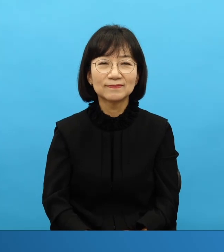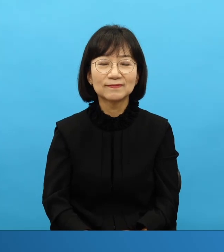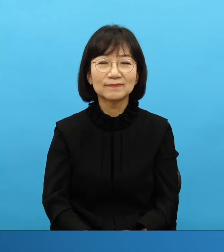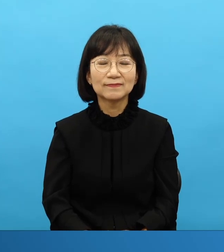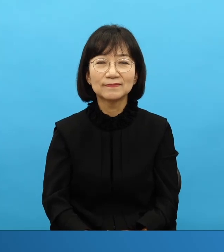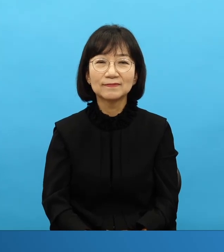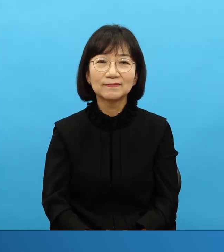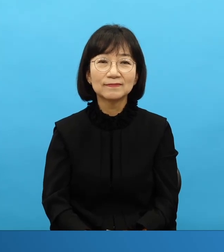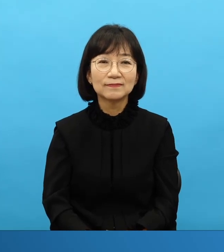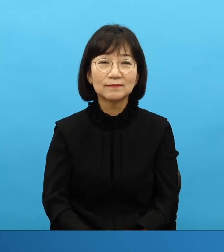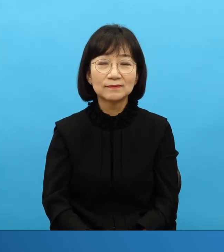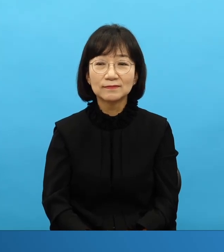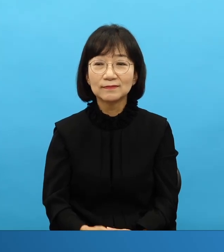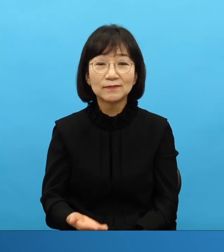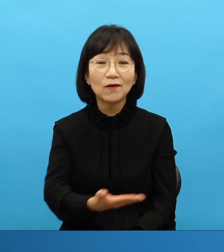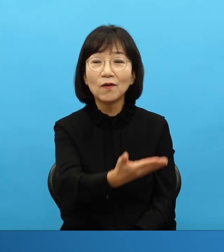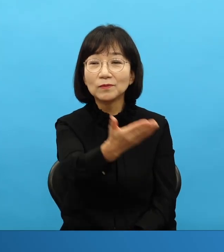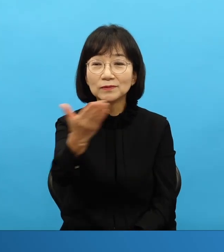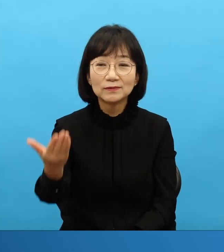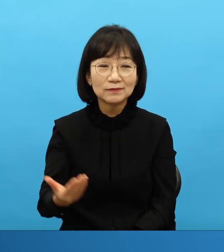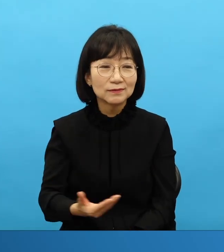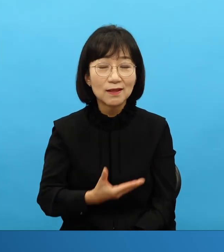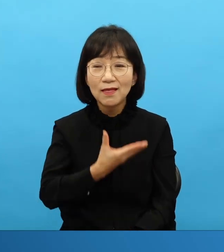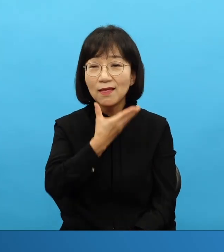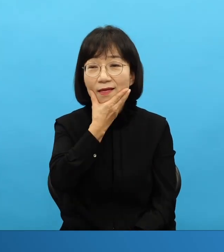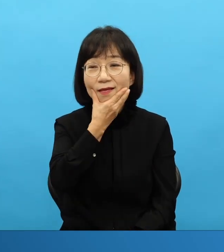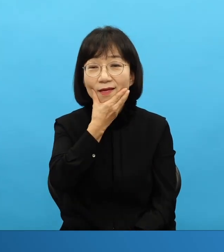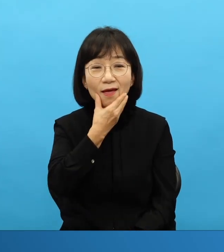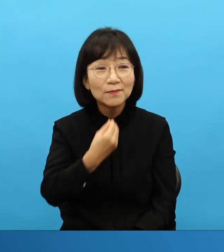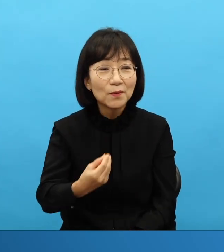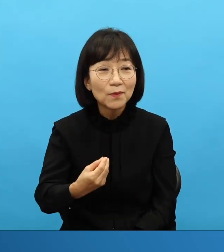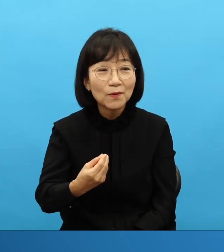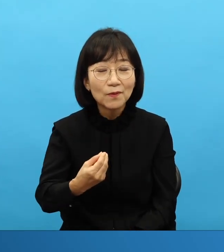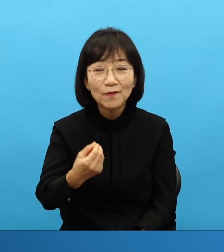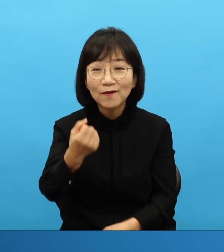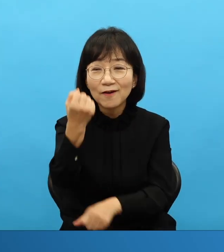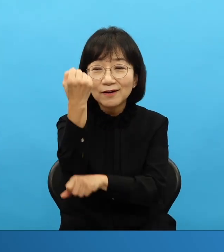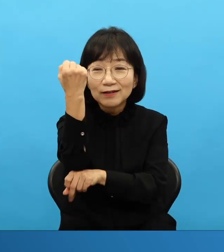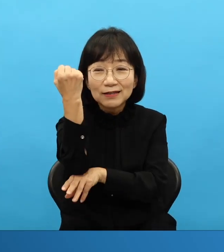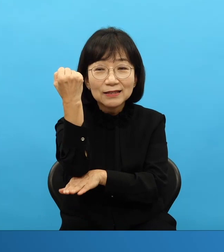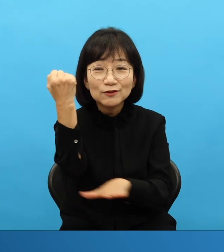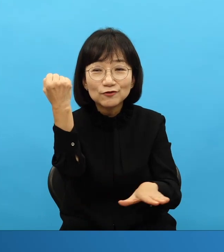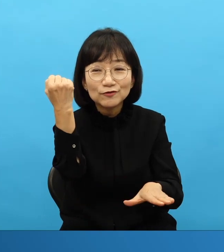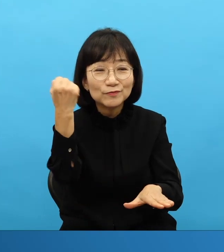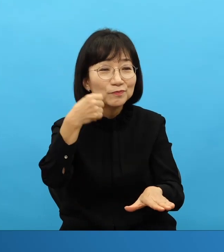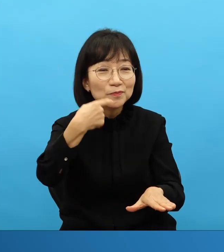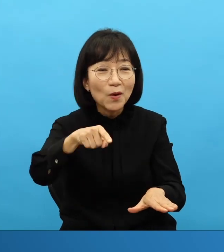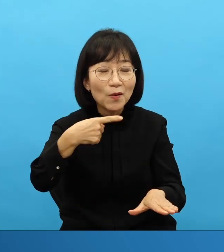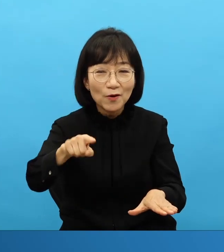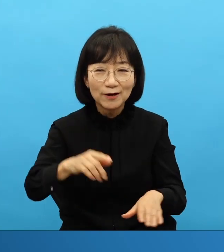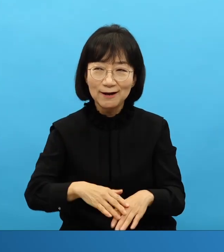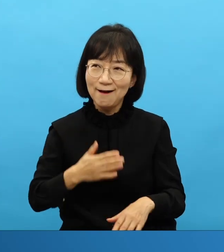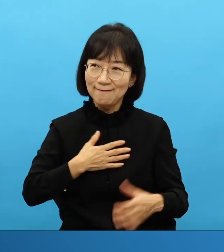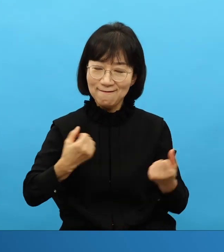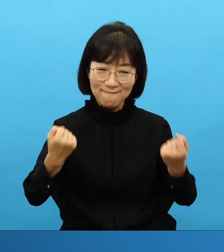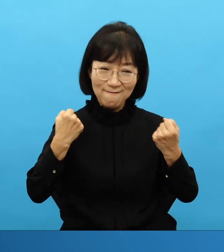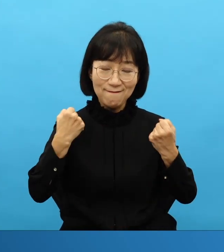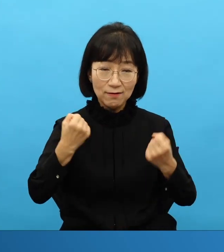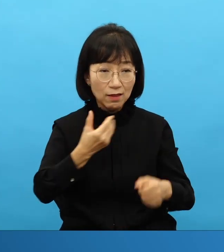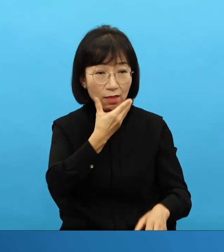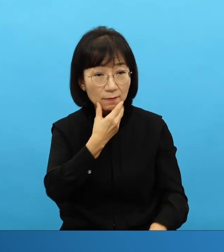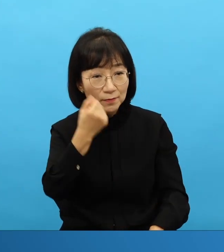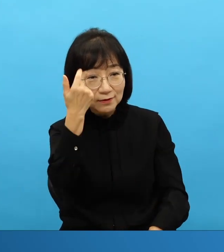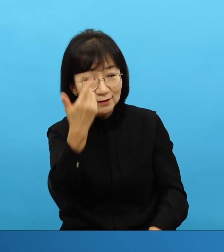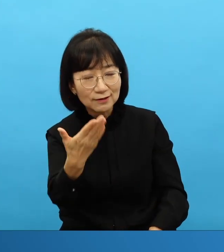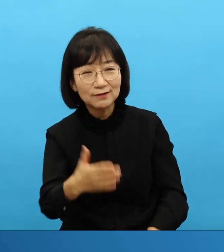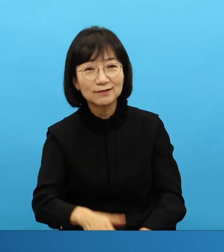여러분 무엇이 행복합니까? 各位，你们因着什么而幸福 행복의 呢？ 기준이 뭡니까? 幸福的基准是什么呀？ 건강한 게 행복합니까? 啊，有健康